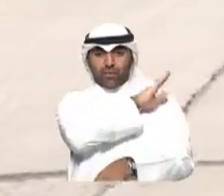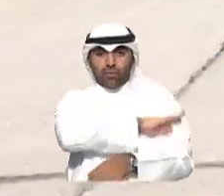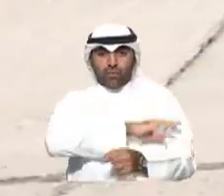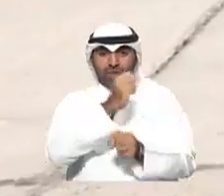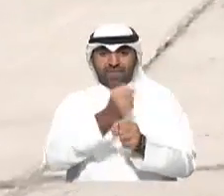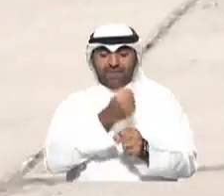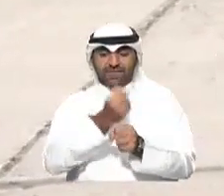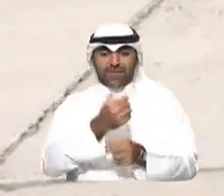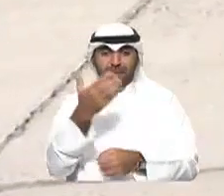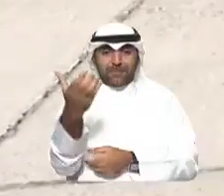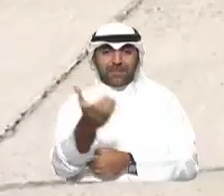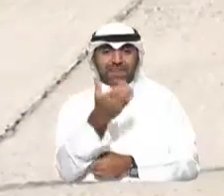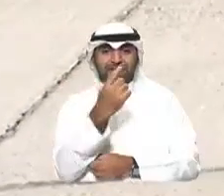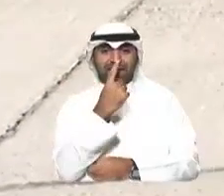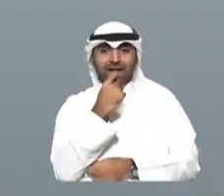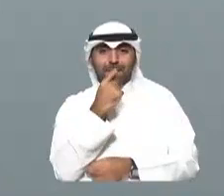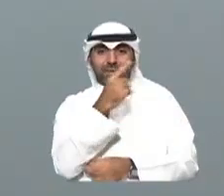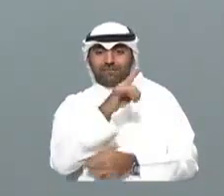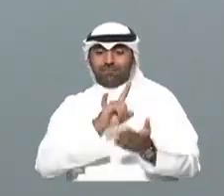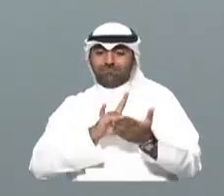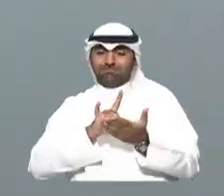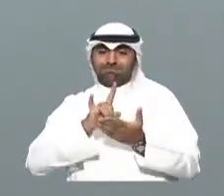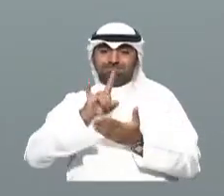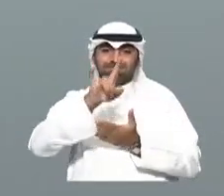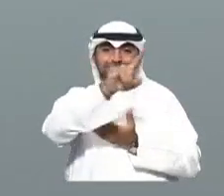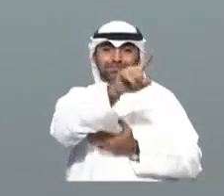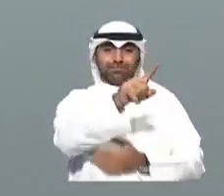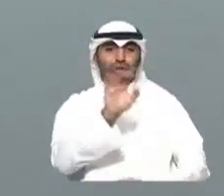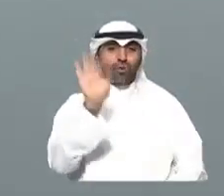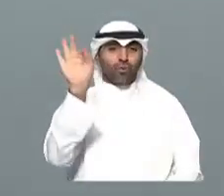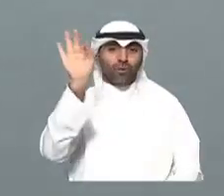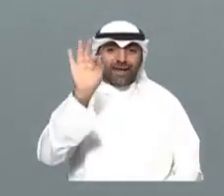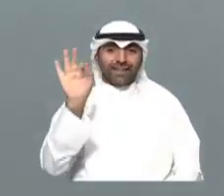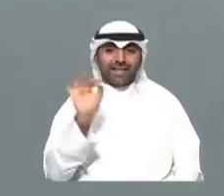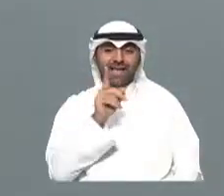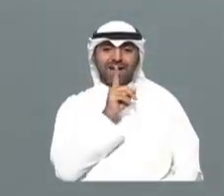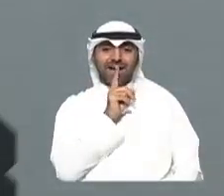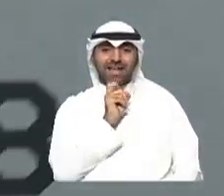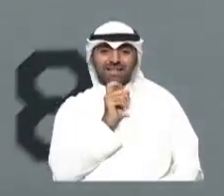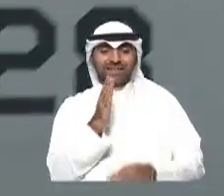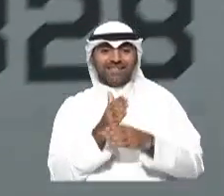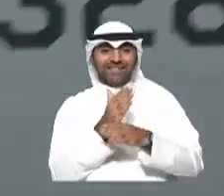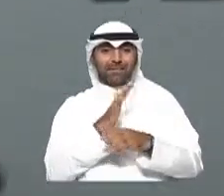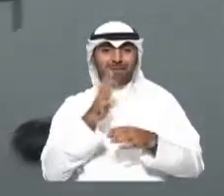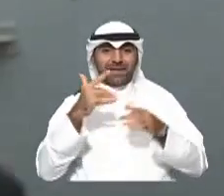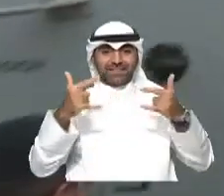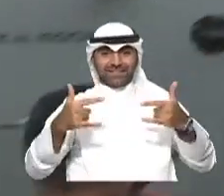اللازمة للفنادق العائمة وكذلك فرق مختصة بعمليات المواد الخطرة